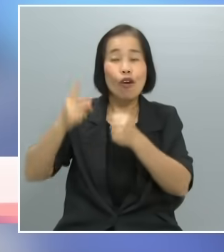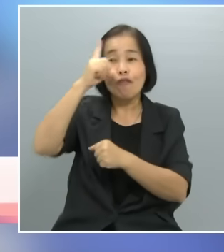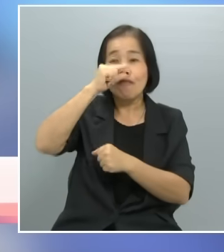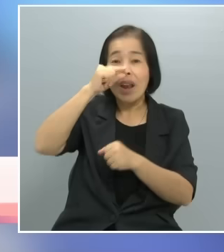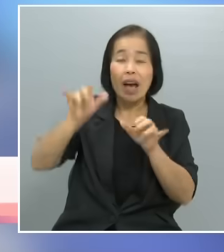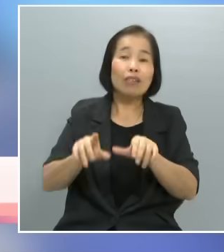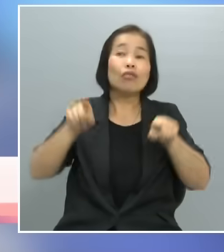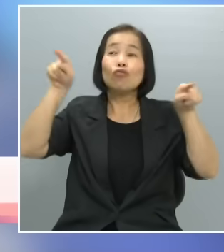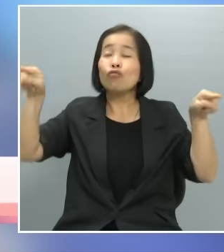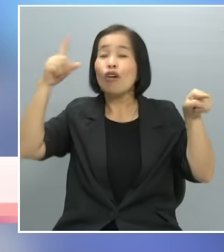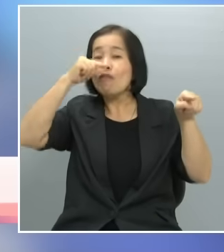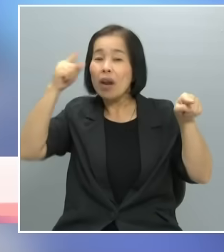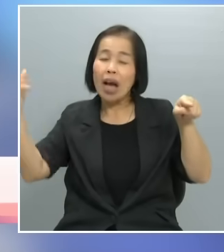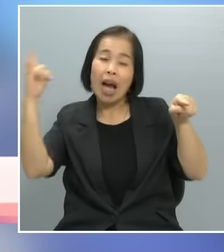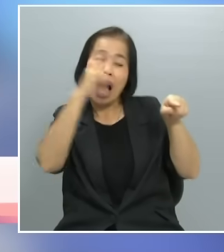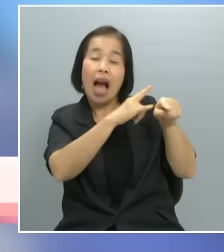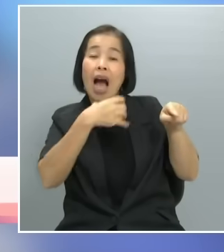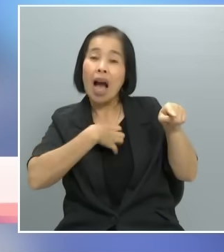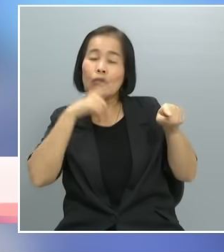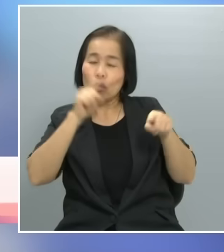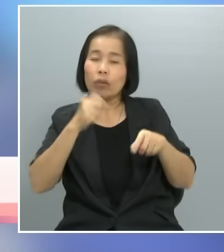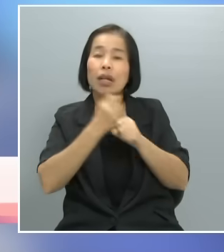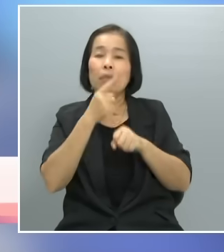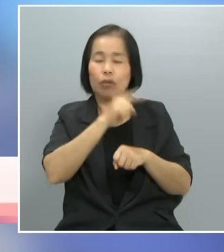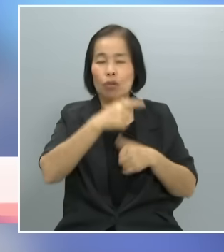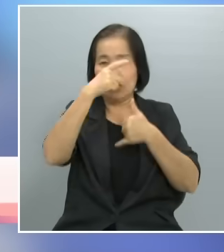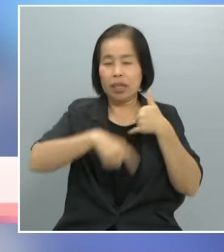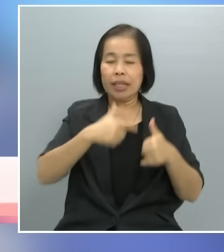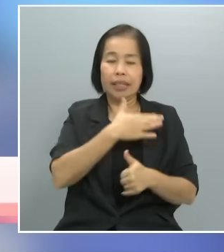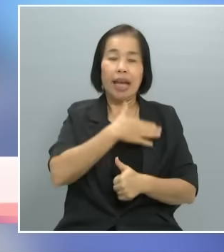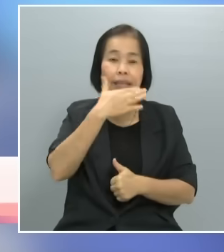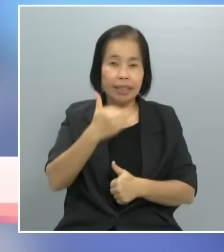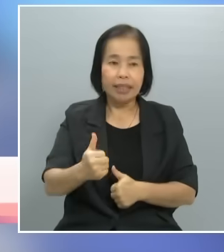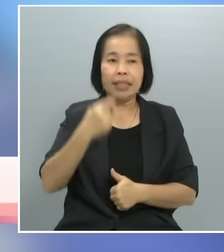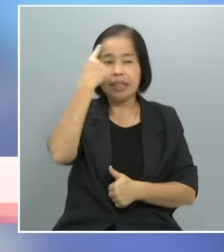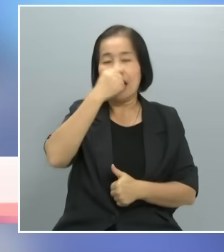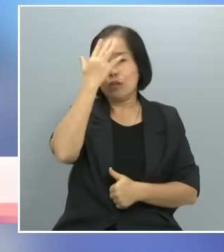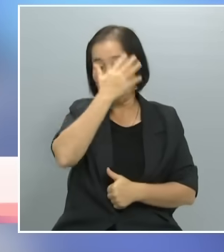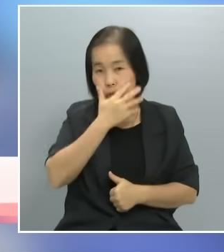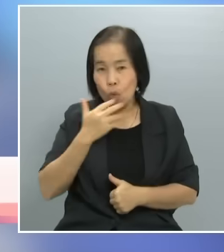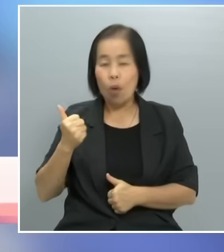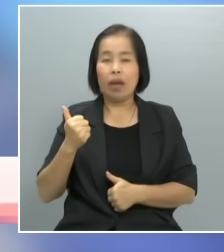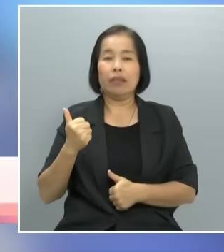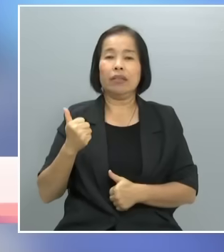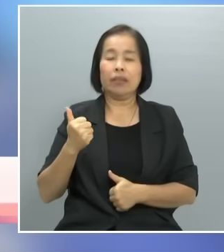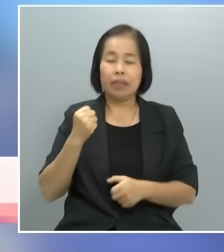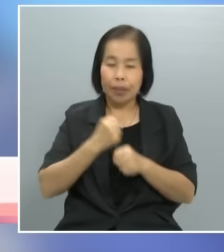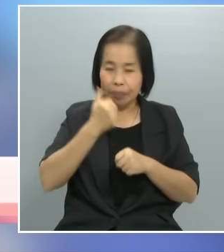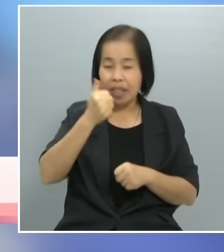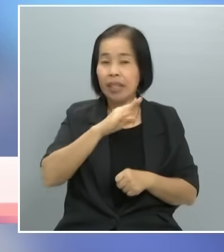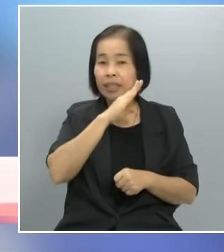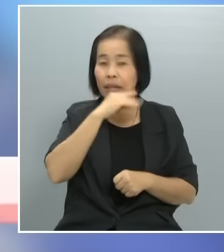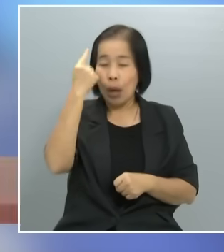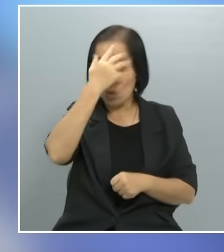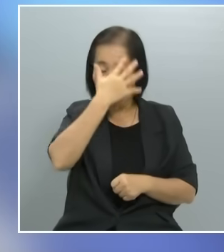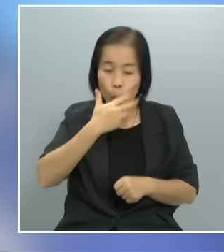ฟ้าของโลกมาตกหลุมรักเรา1คุณต้องเป็นคนที่จิตใจดีหน้าตาคุณต้องสวยโปรไฟล์คุณต้องดีถ้าคุณสวยโปรไฟล์คุ